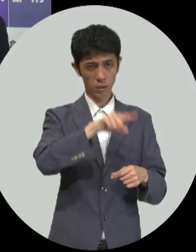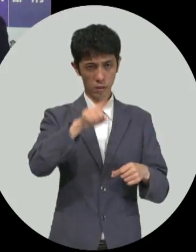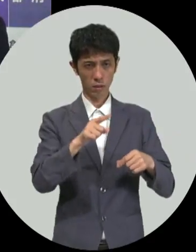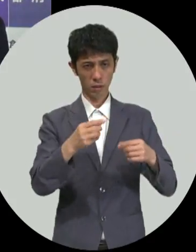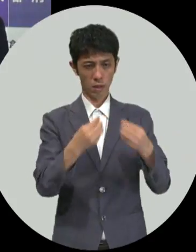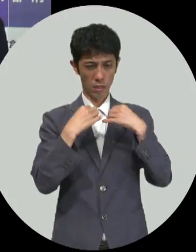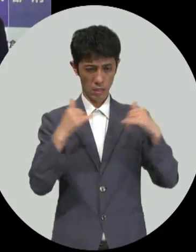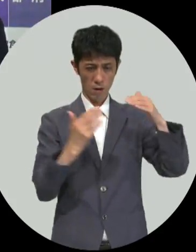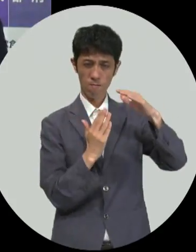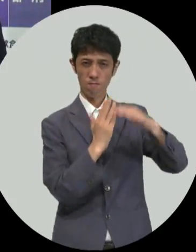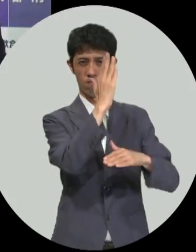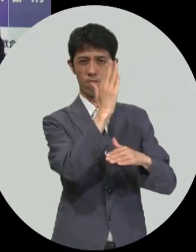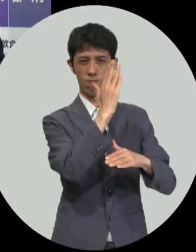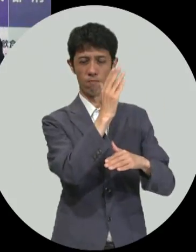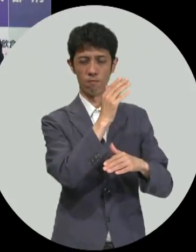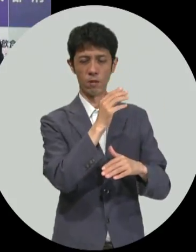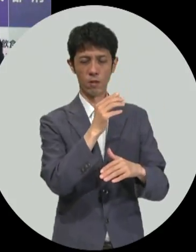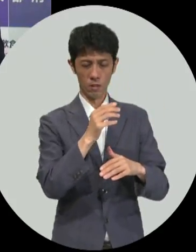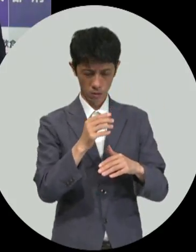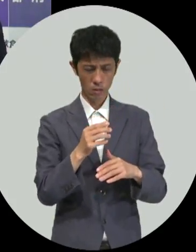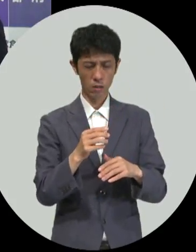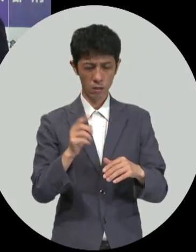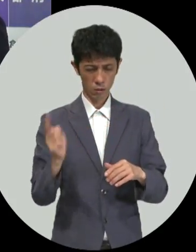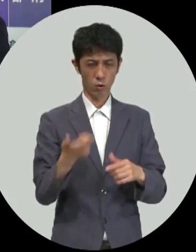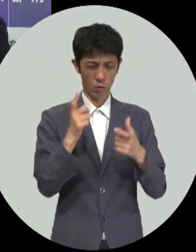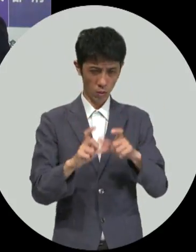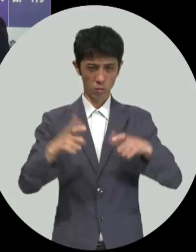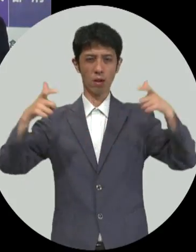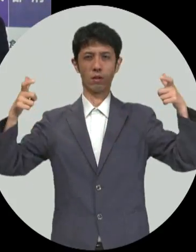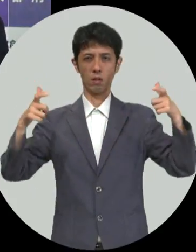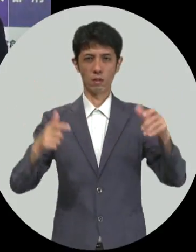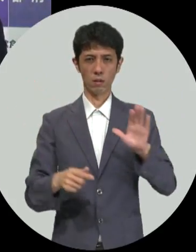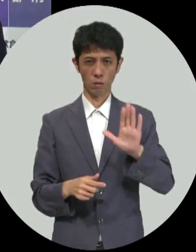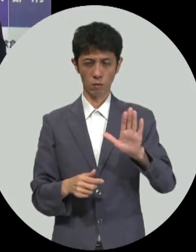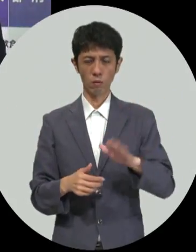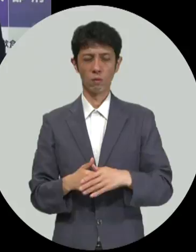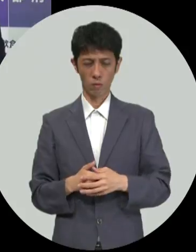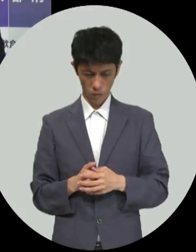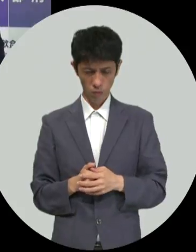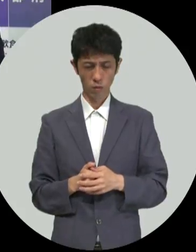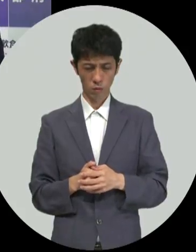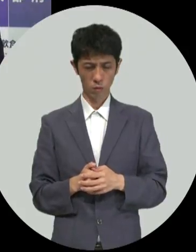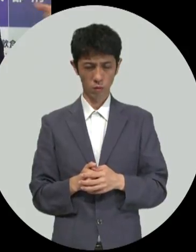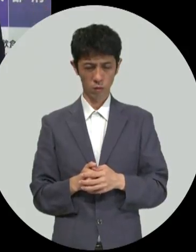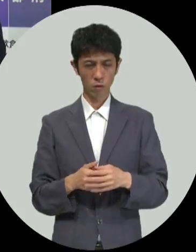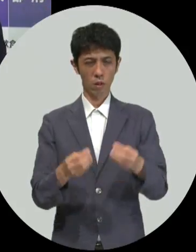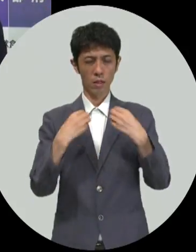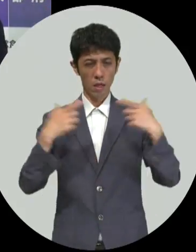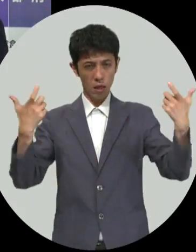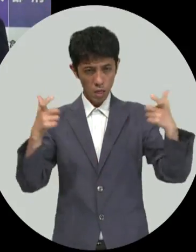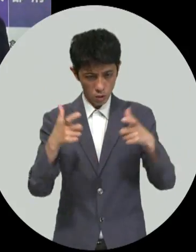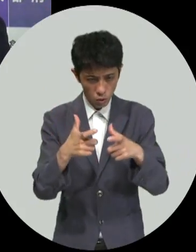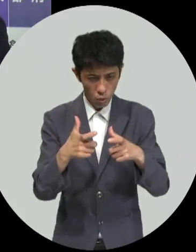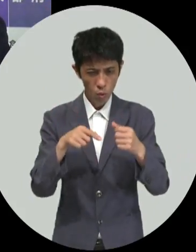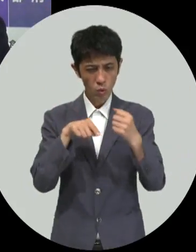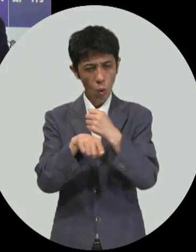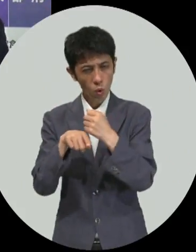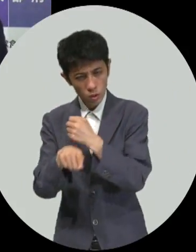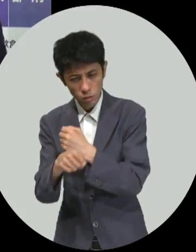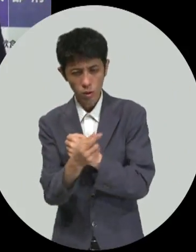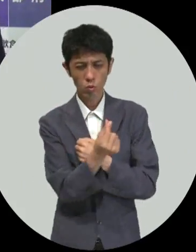ございまして、感染が急拡大をしております。まあ、感染減少に向けた非常に要因が少ないということ